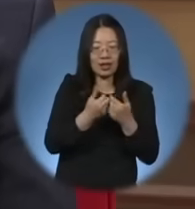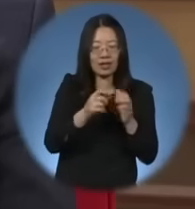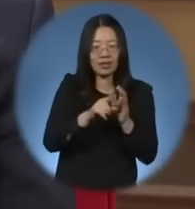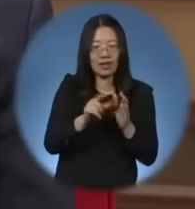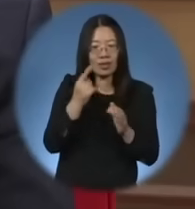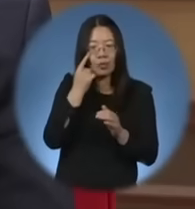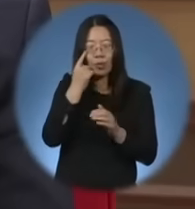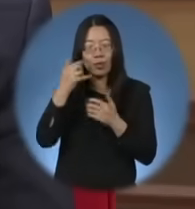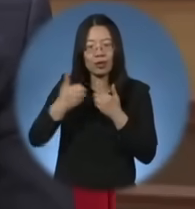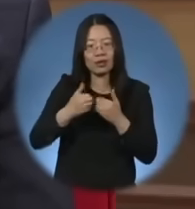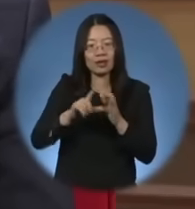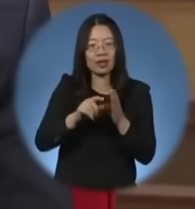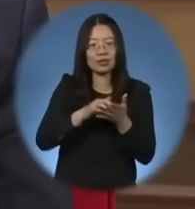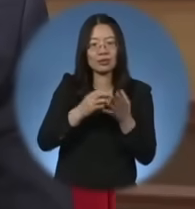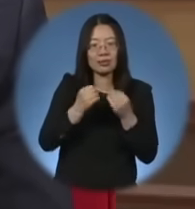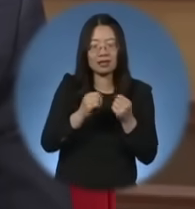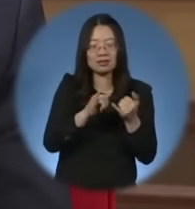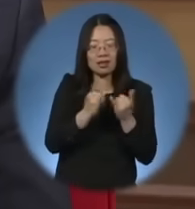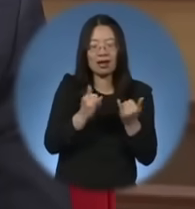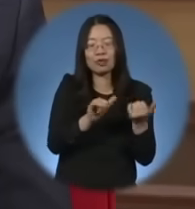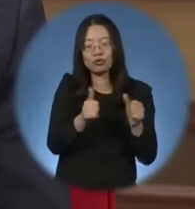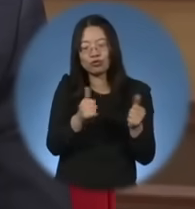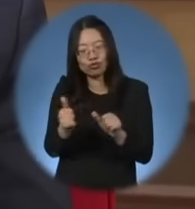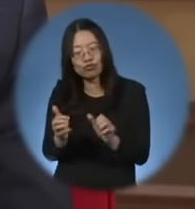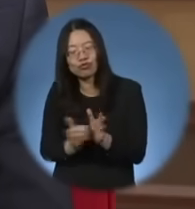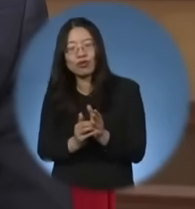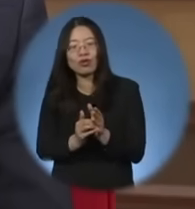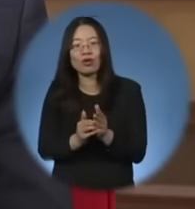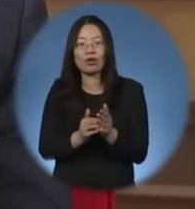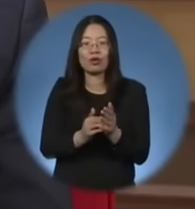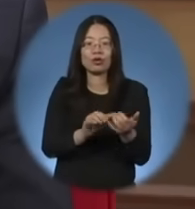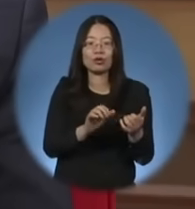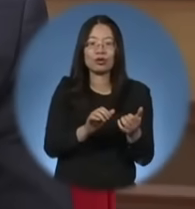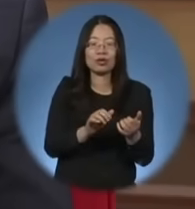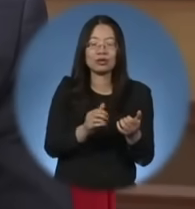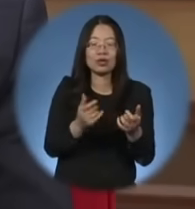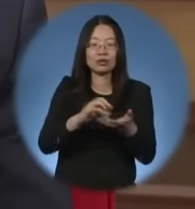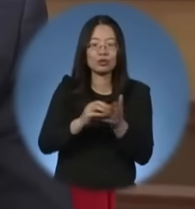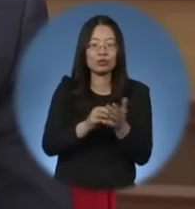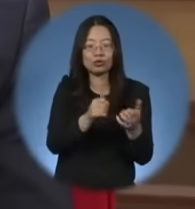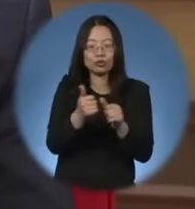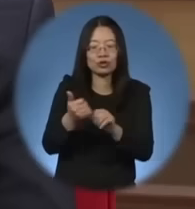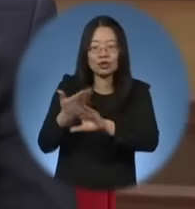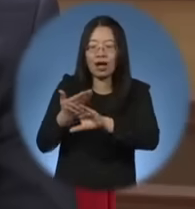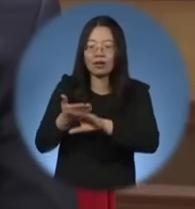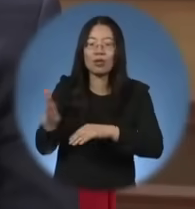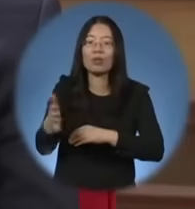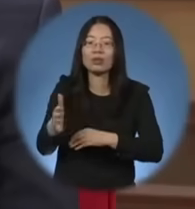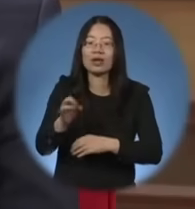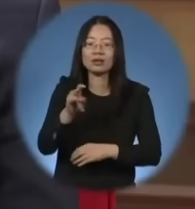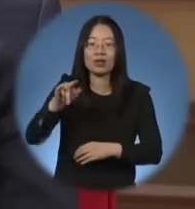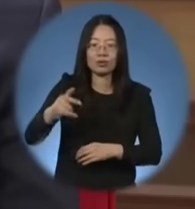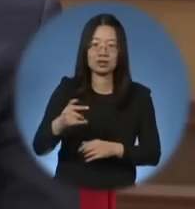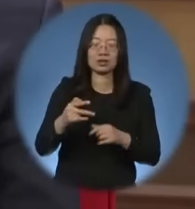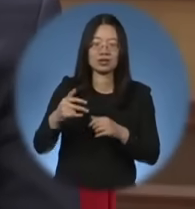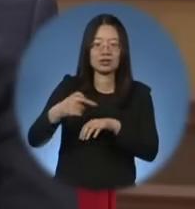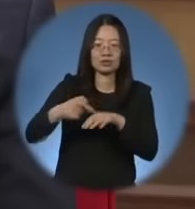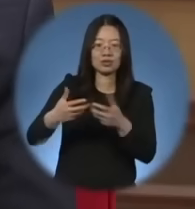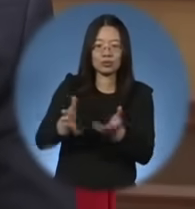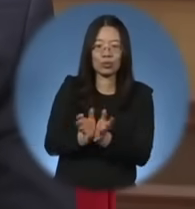몽고 때는 수백만 명 죽었어요네 그만큼 죽는 것이 없었습니다 저 저